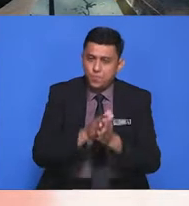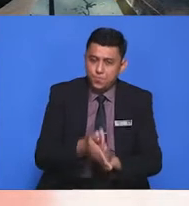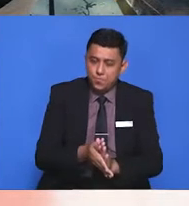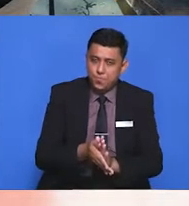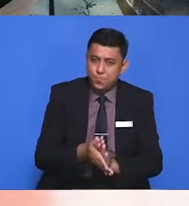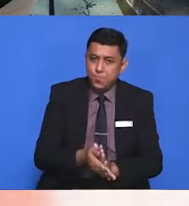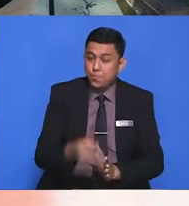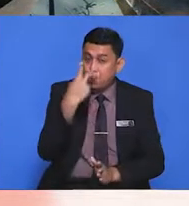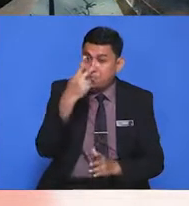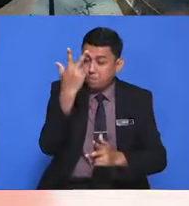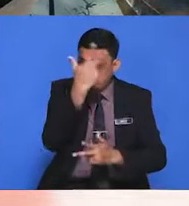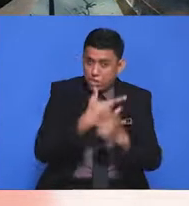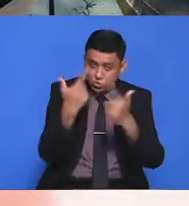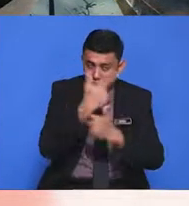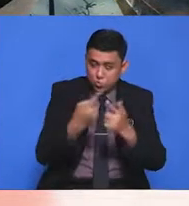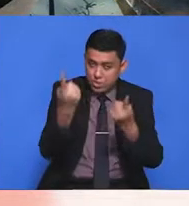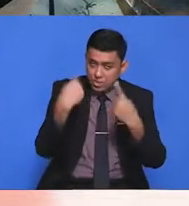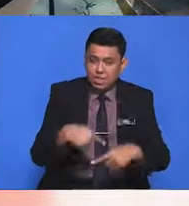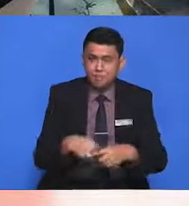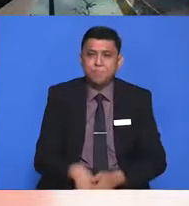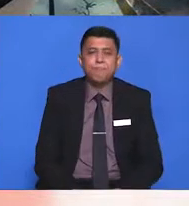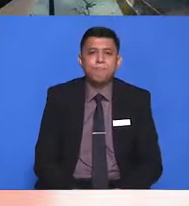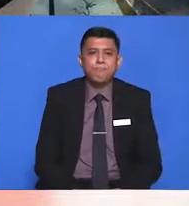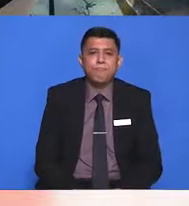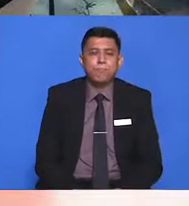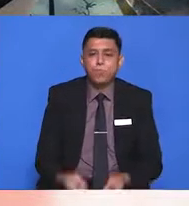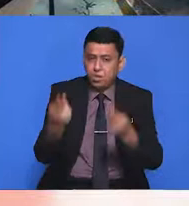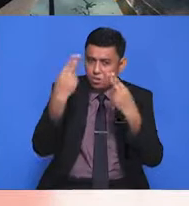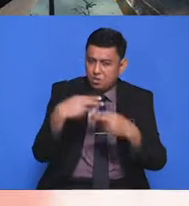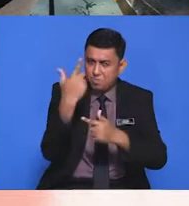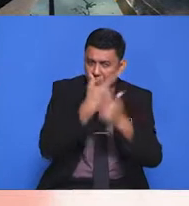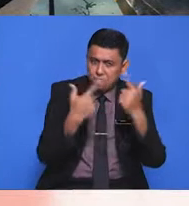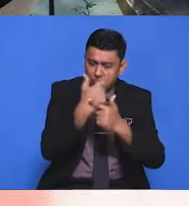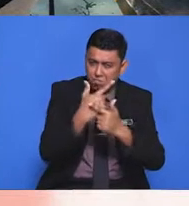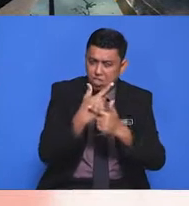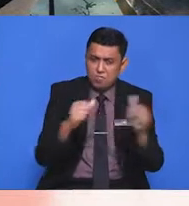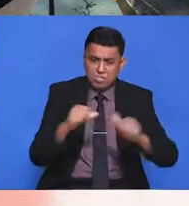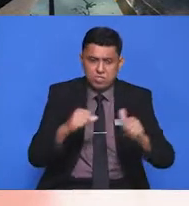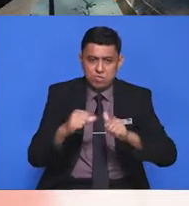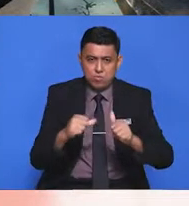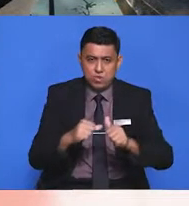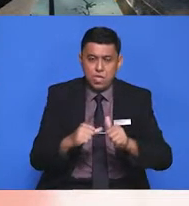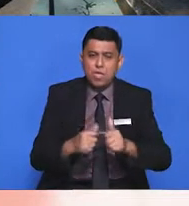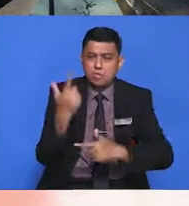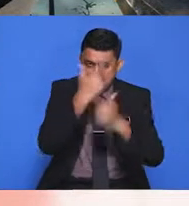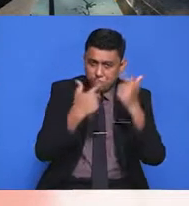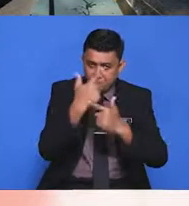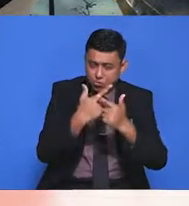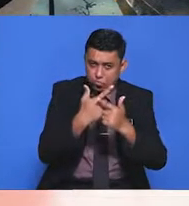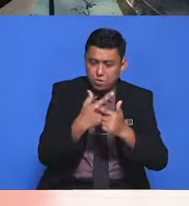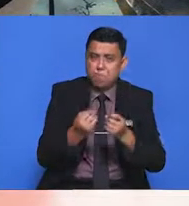tarikan utama pelancong dari pelosok dunia. Kehadiran pelancong ini telah menggiatkan aktiviti pelancongan di